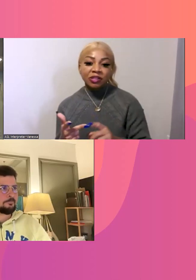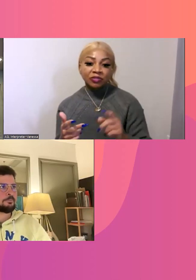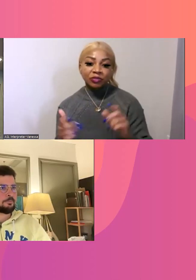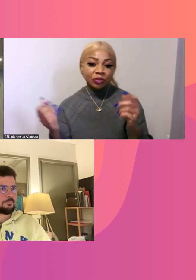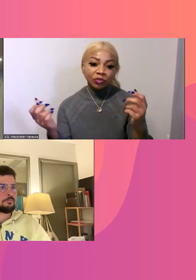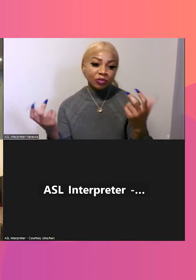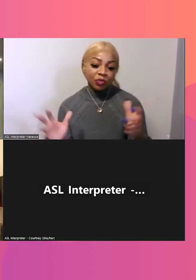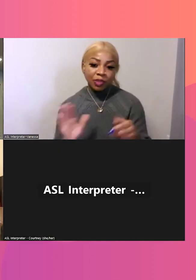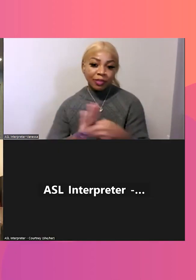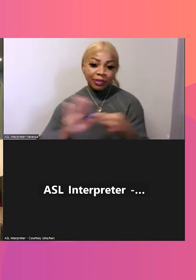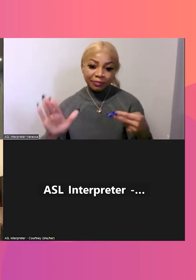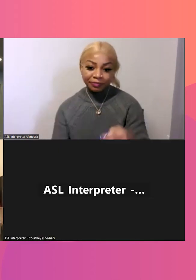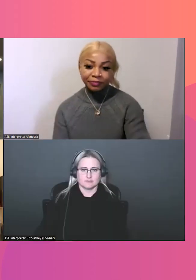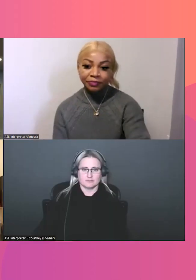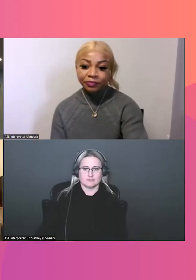personne grosse. Donc,